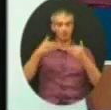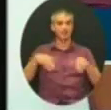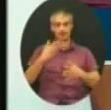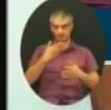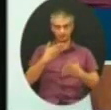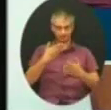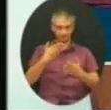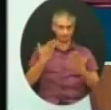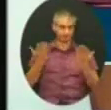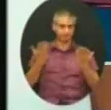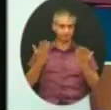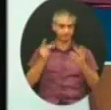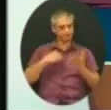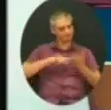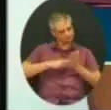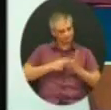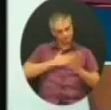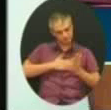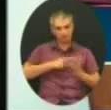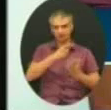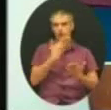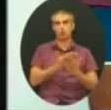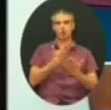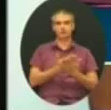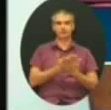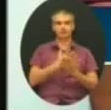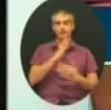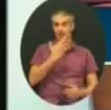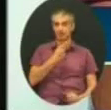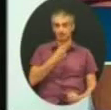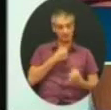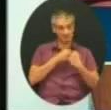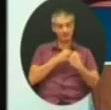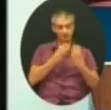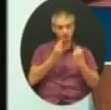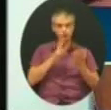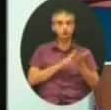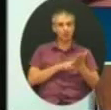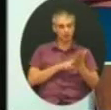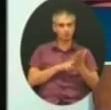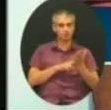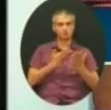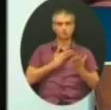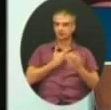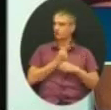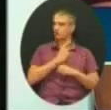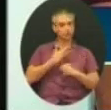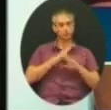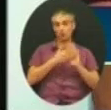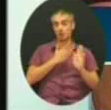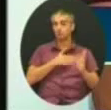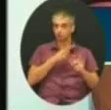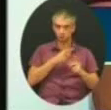על הנחישות שלהם. הם הוכיחו שכשנאבקים על משהו צודק, משיגים אותו. הם לא השיגו את כל מה שהם